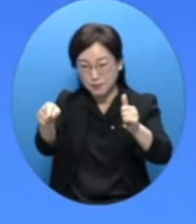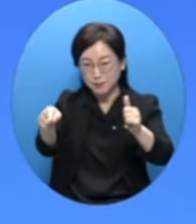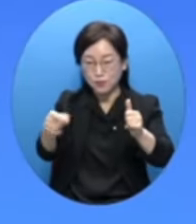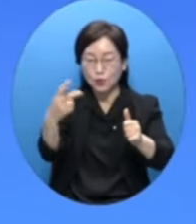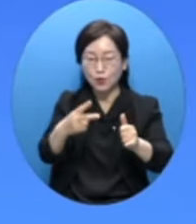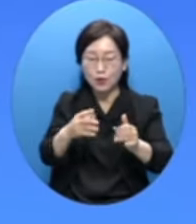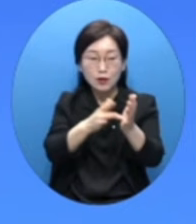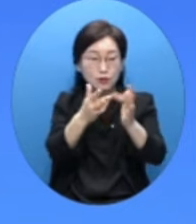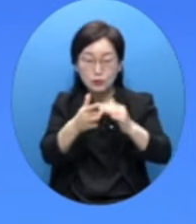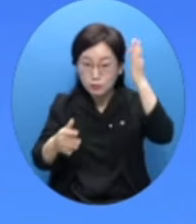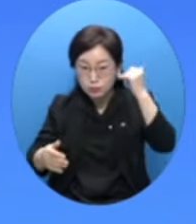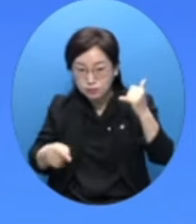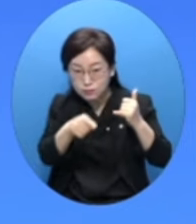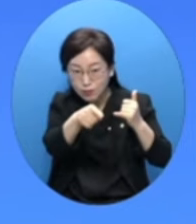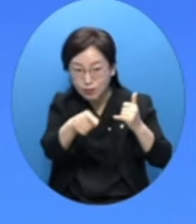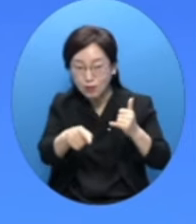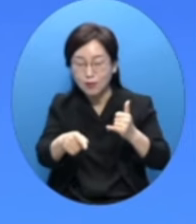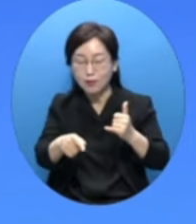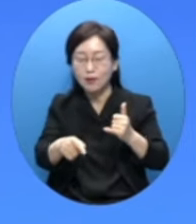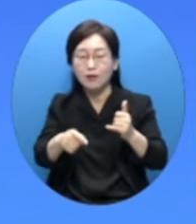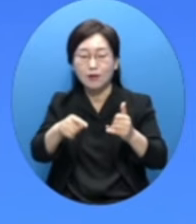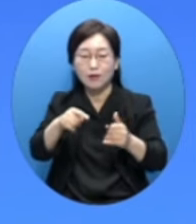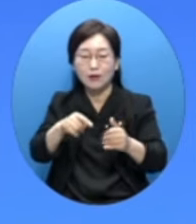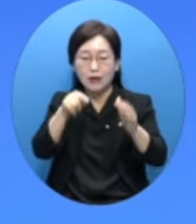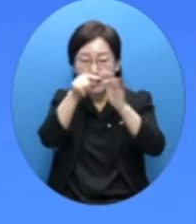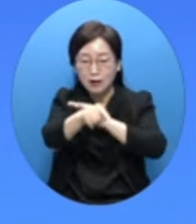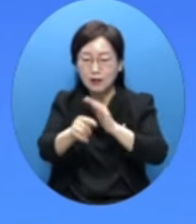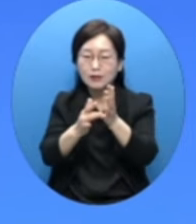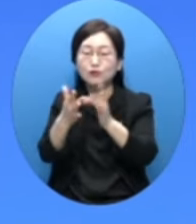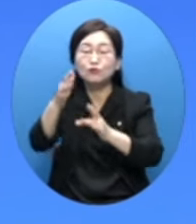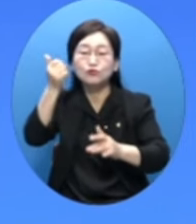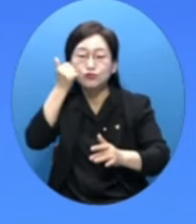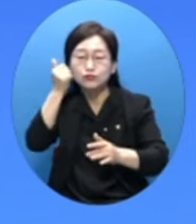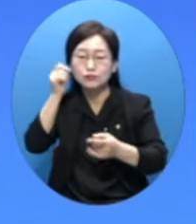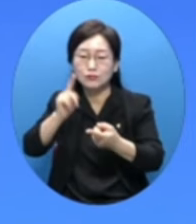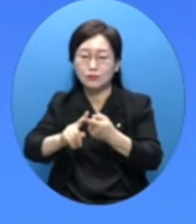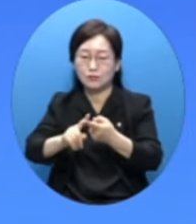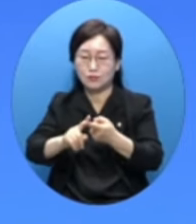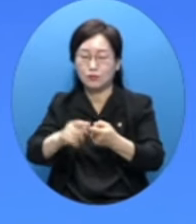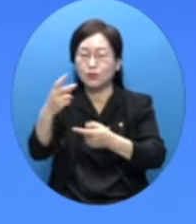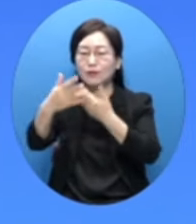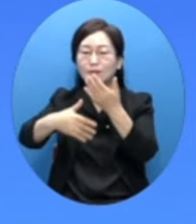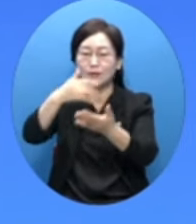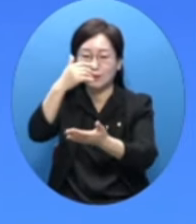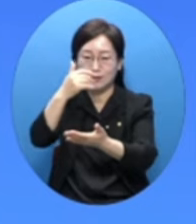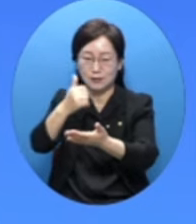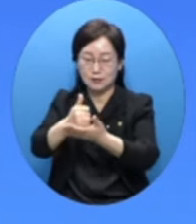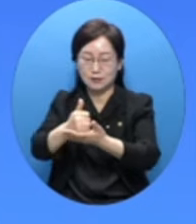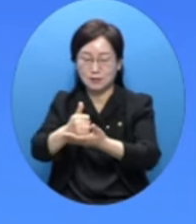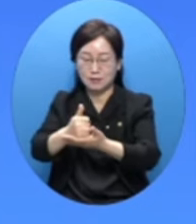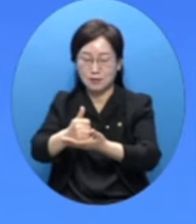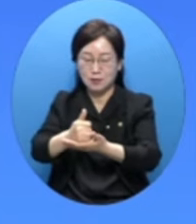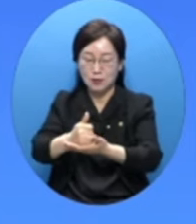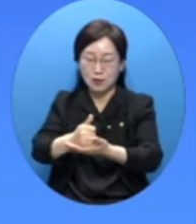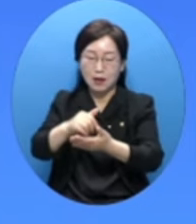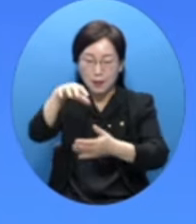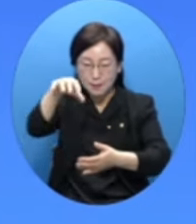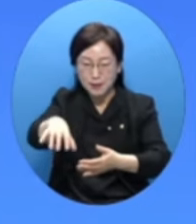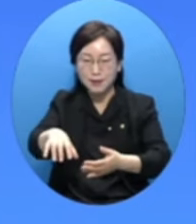사람들에게 예수님이 누구인지, 그리고 그들이 하나님 앞에 회개해야 될 것을